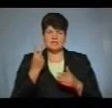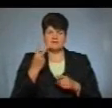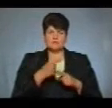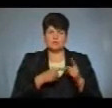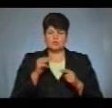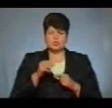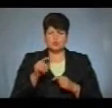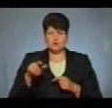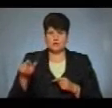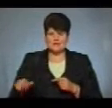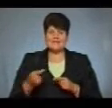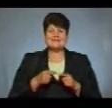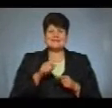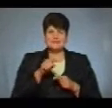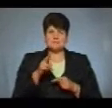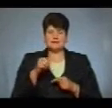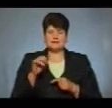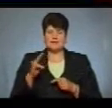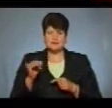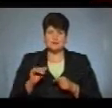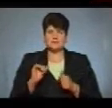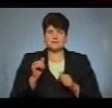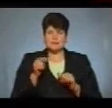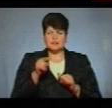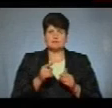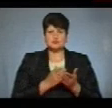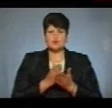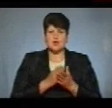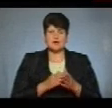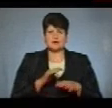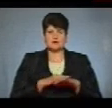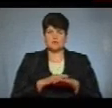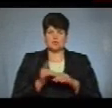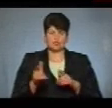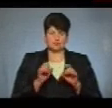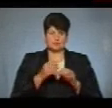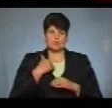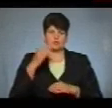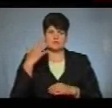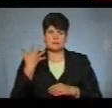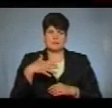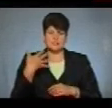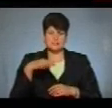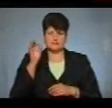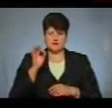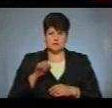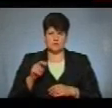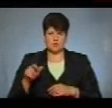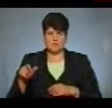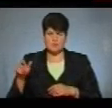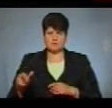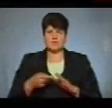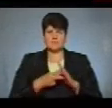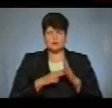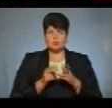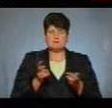тисячі людей. Згідно з цими даними, попереду партія «Слуга народу», їй готові віддати свої голоси майже 50% громадян, які